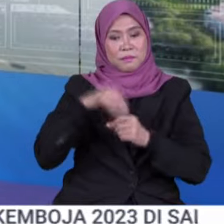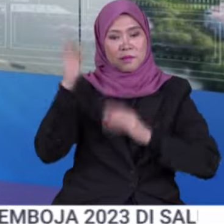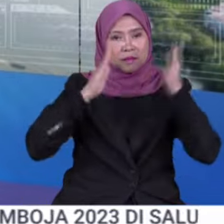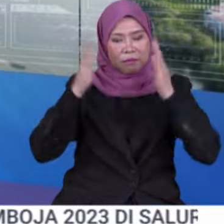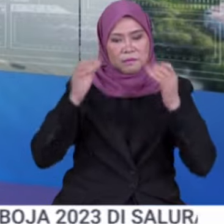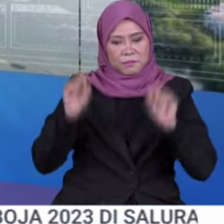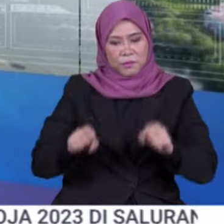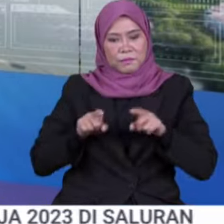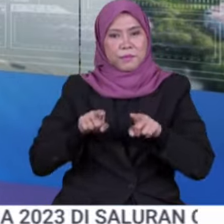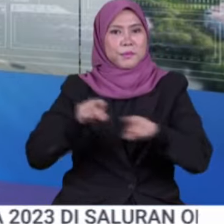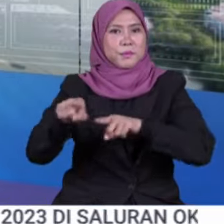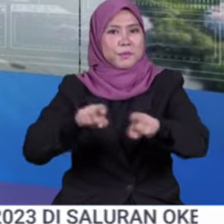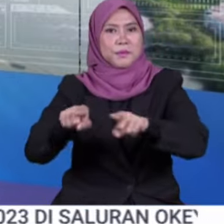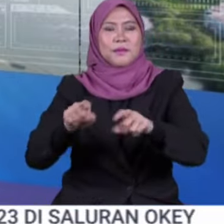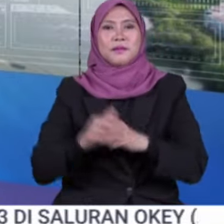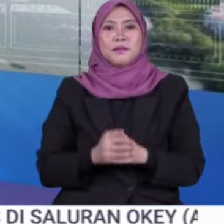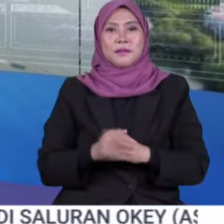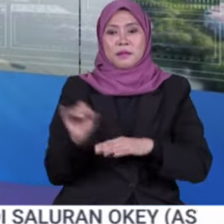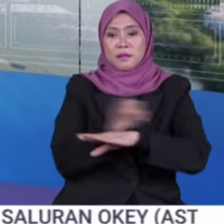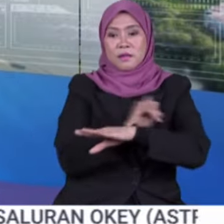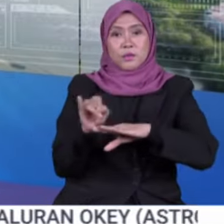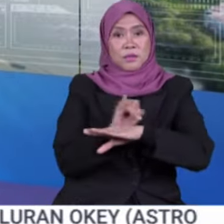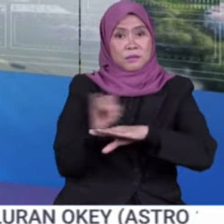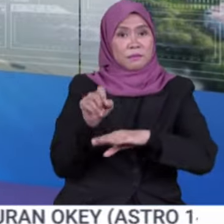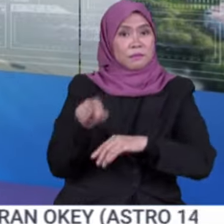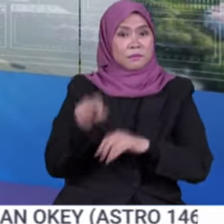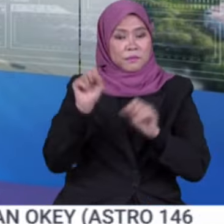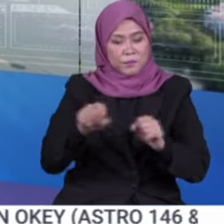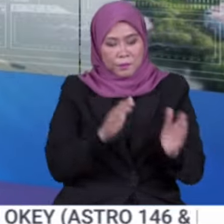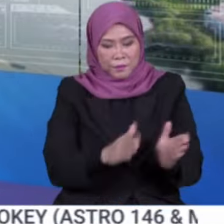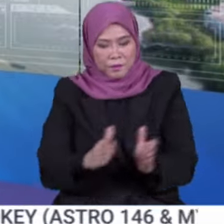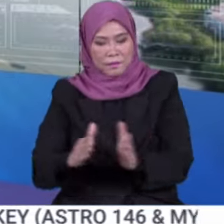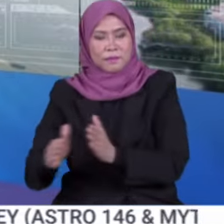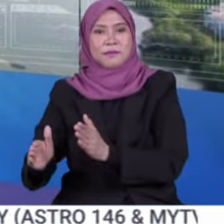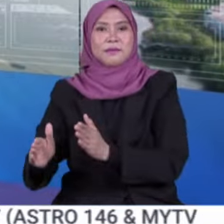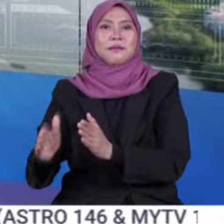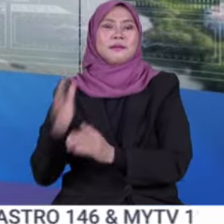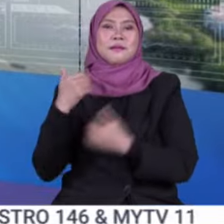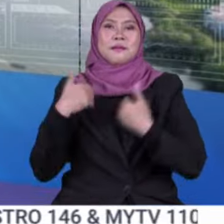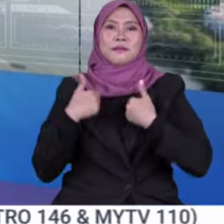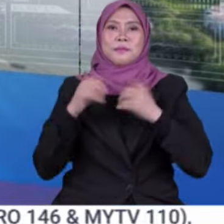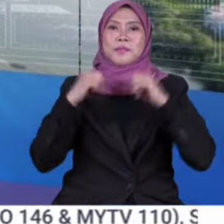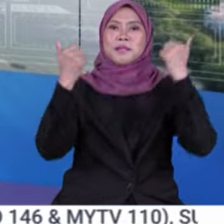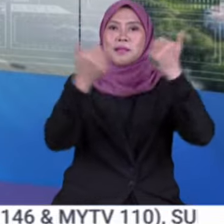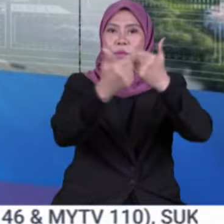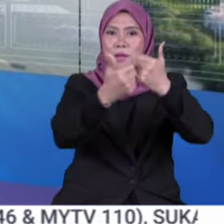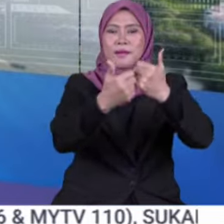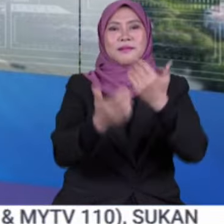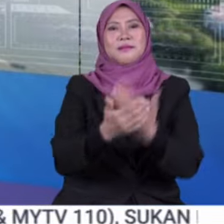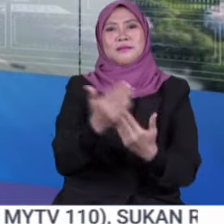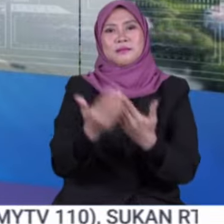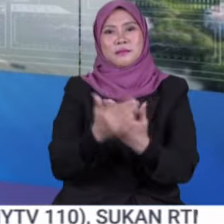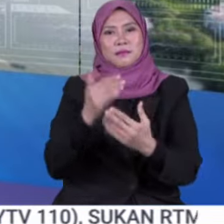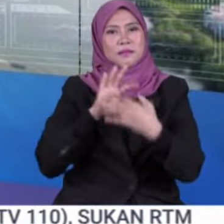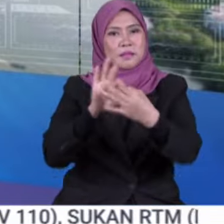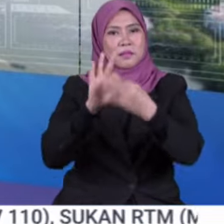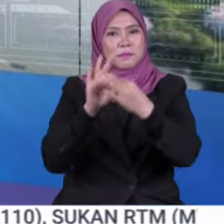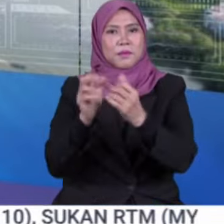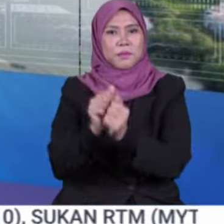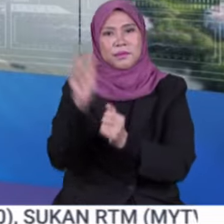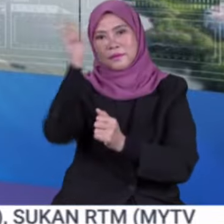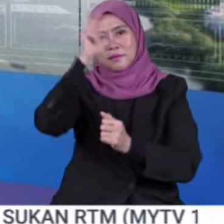berdaya saing. Justru pemain industri berkenaan perlu perancangan teratur selain mempunyai persatuan agar memudahkan kerjasama dengan